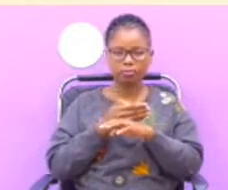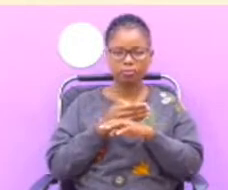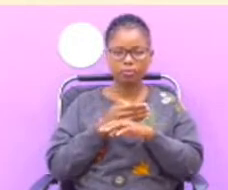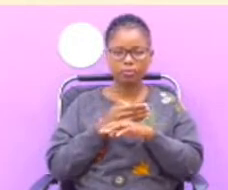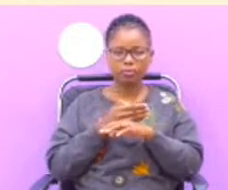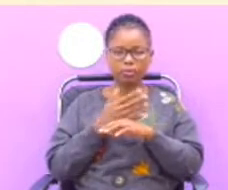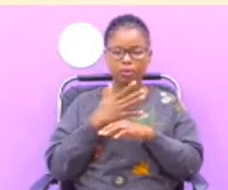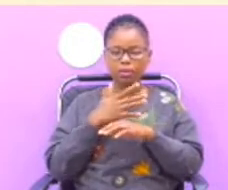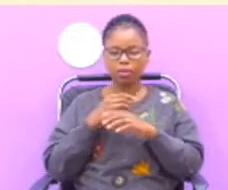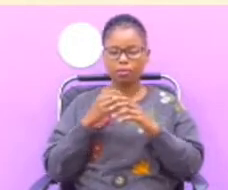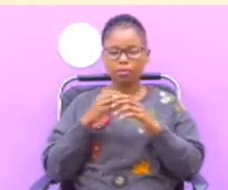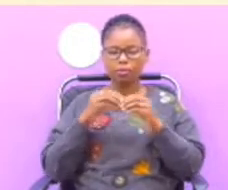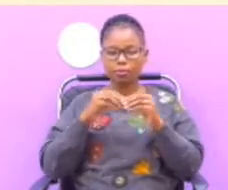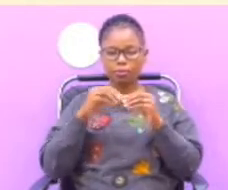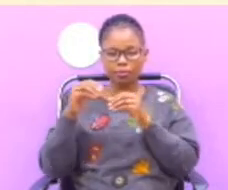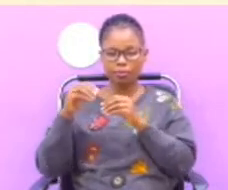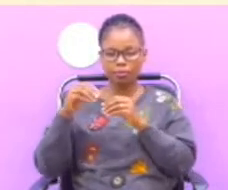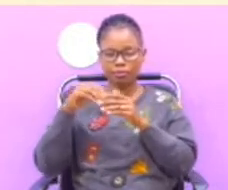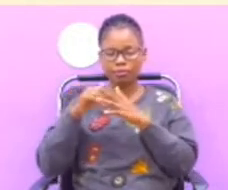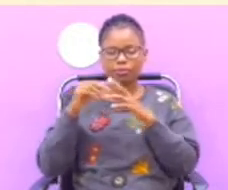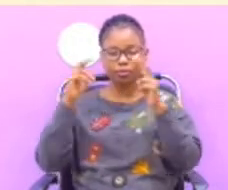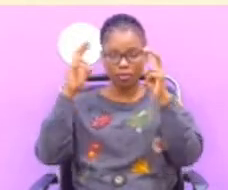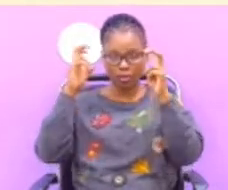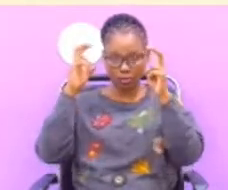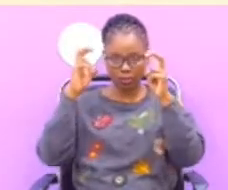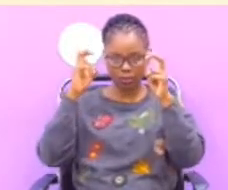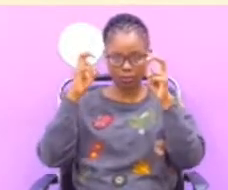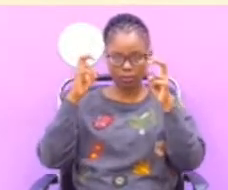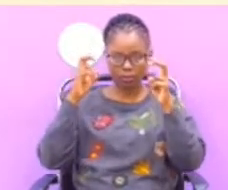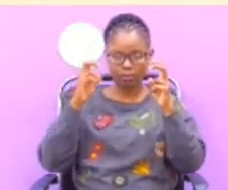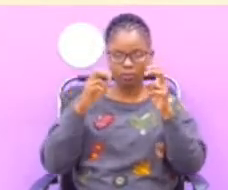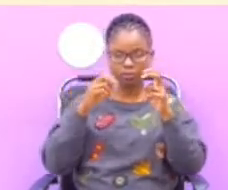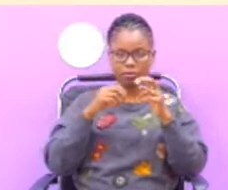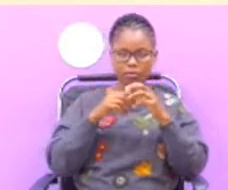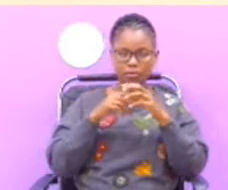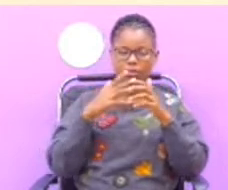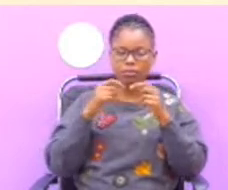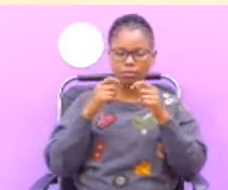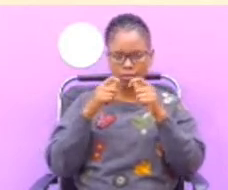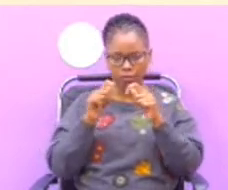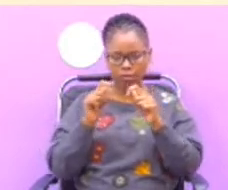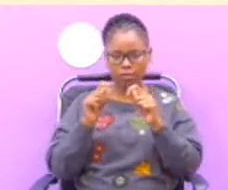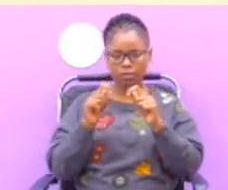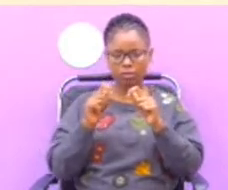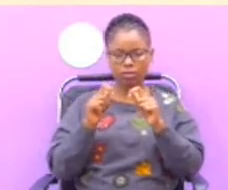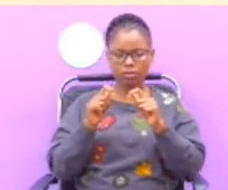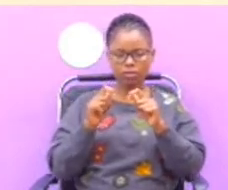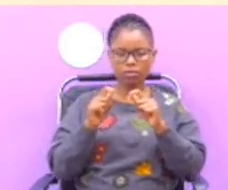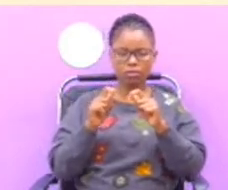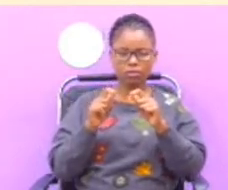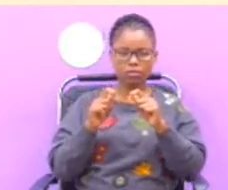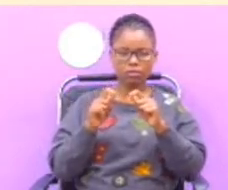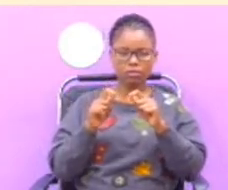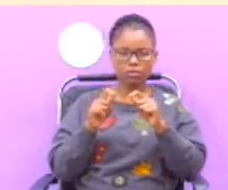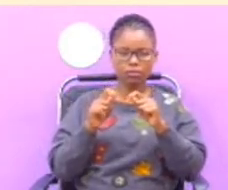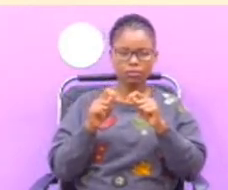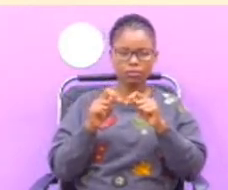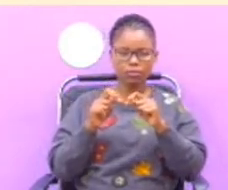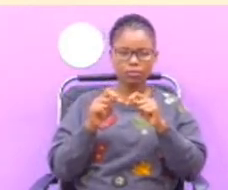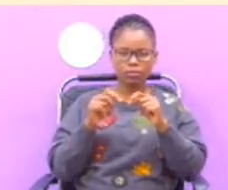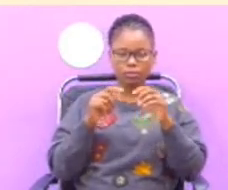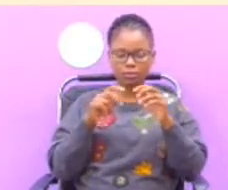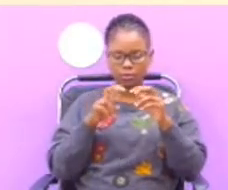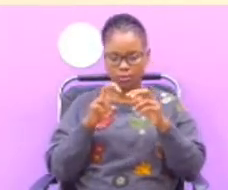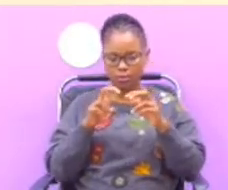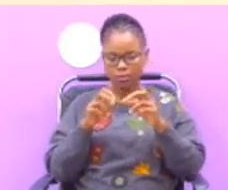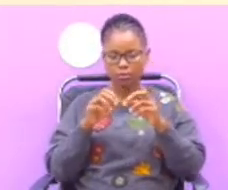Moimira nie kwa goma. Ogwe ne kuwa ikaine. Adwa ni makageria. Kweja. Kwa goma maro reka na noma tuwe